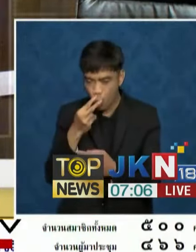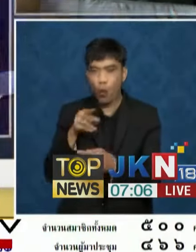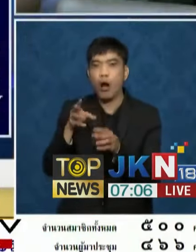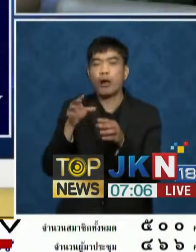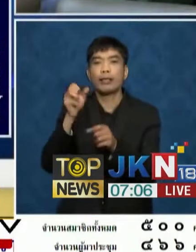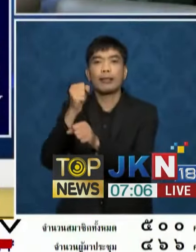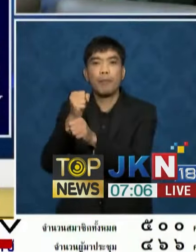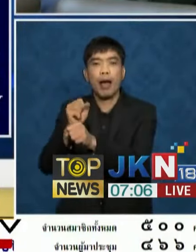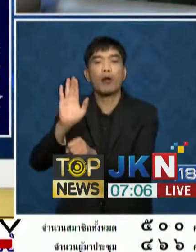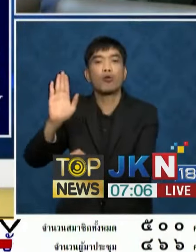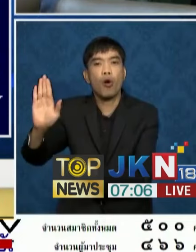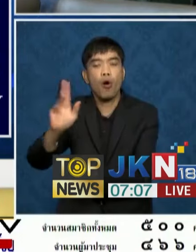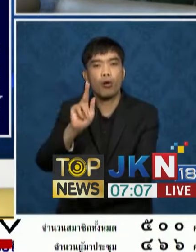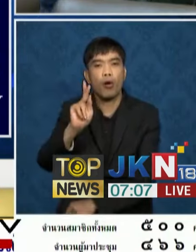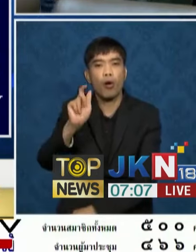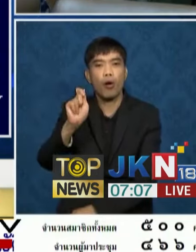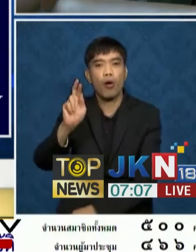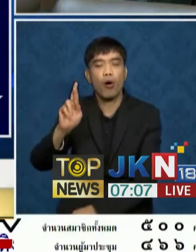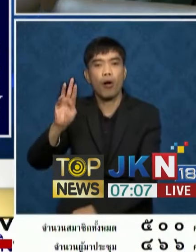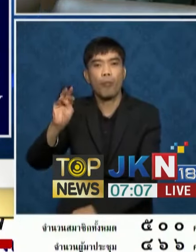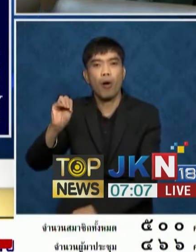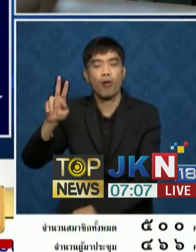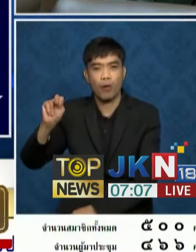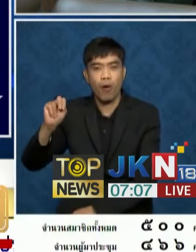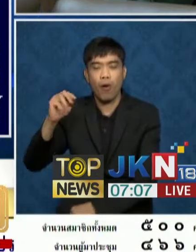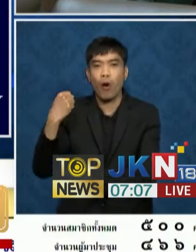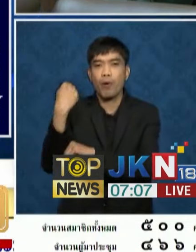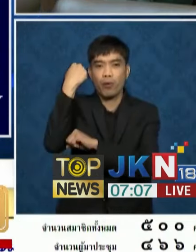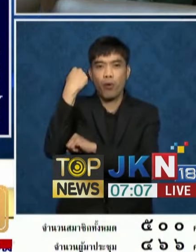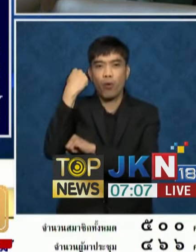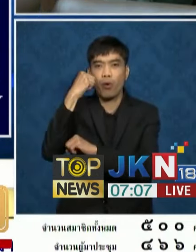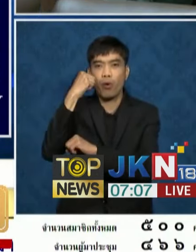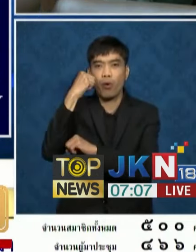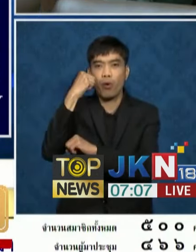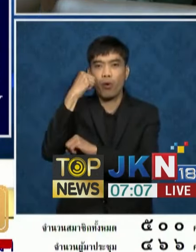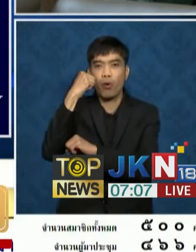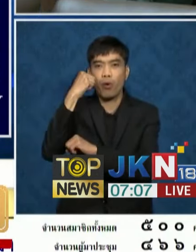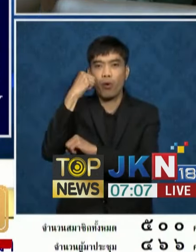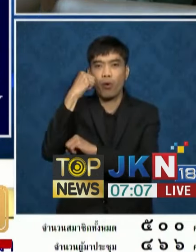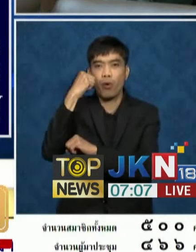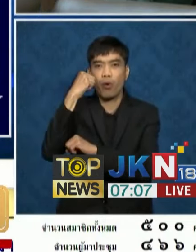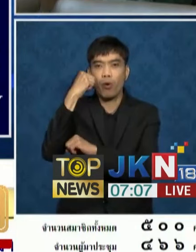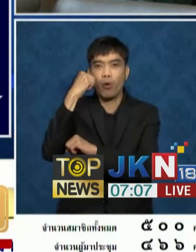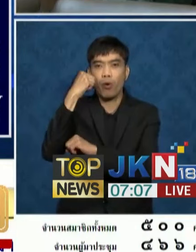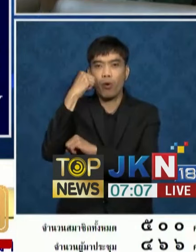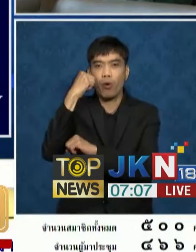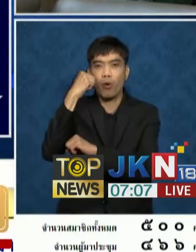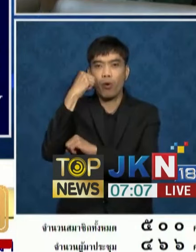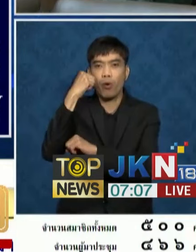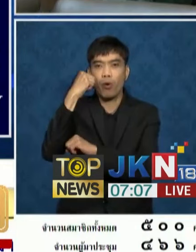อ่าเพราะฉะนั้นเนี่ยก็เลยเป็นที่มาเนี่ยๆๆไอ้ตรงเนี้ยเห็นมั้ยอ่ะหยุดตรงนี้ไว้นิดนึงฮะค่ะ768